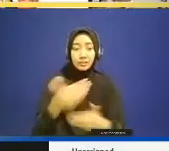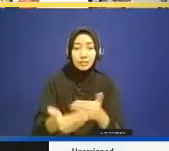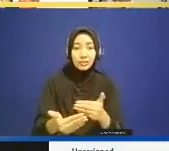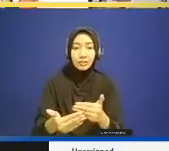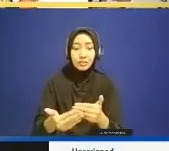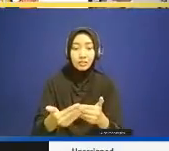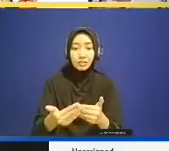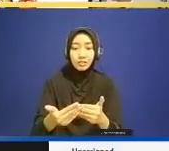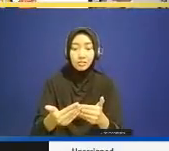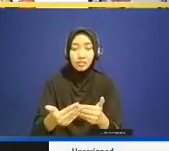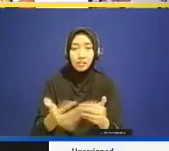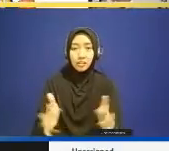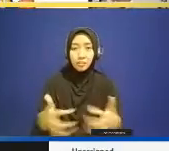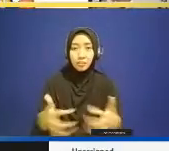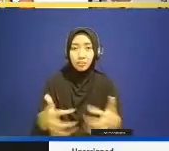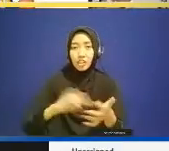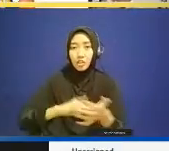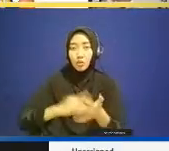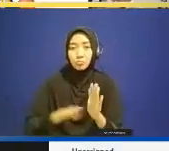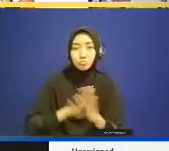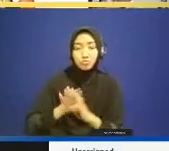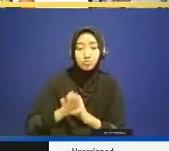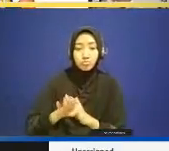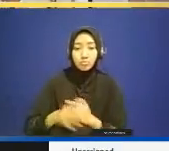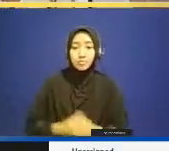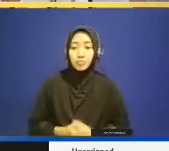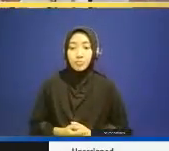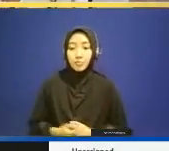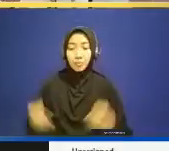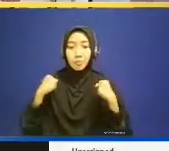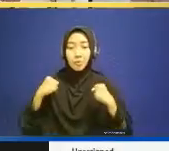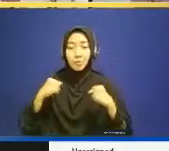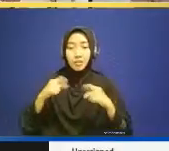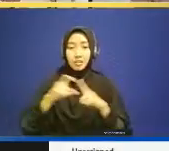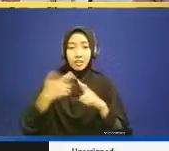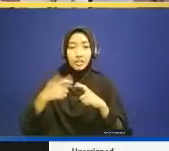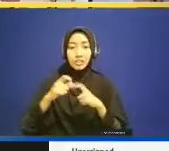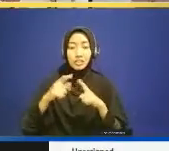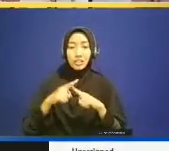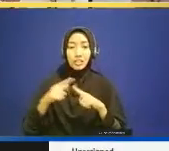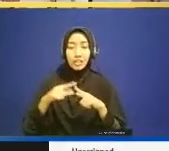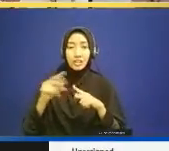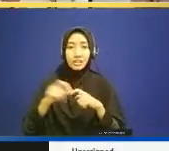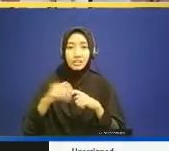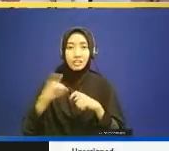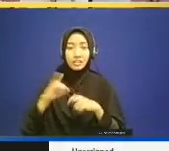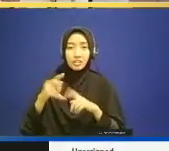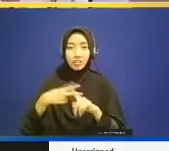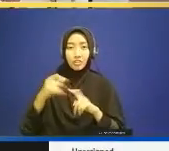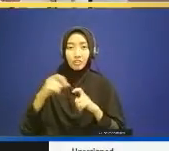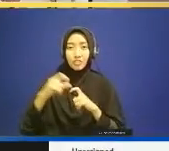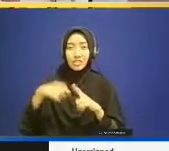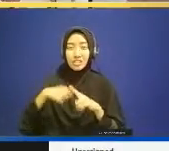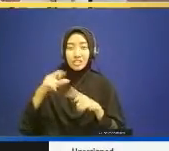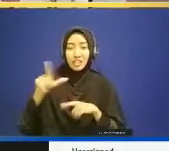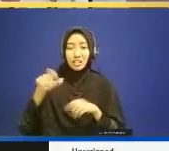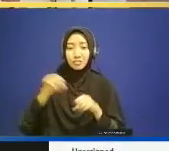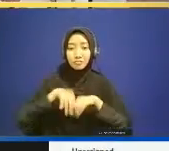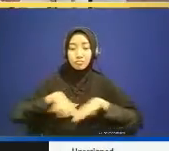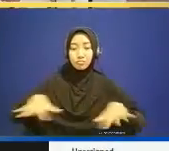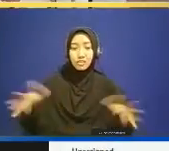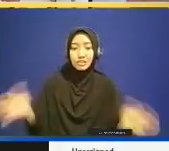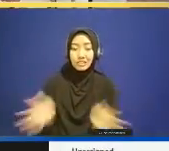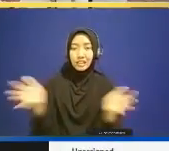kemampuan adaptasi teknologi terus memperkuat desentralisasi fiskal untuk peningkatan dan pemerataan